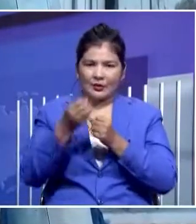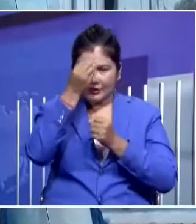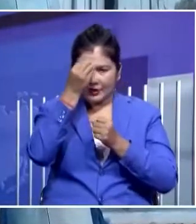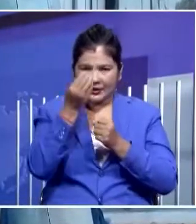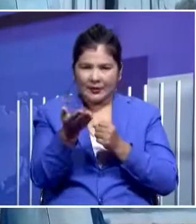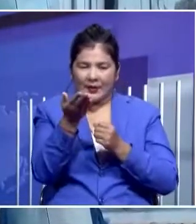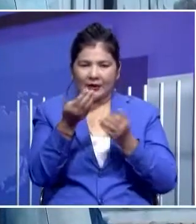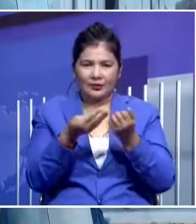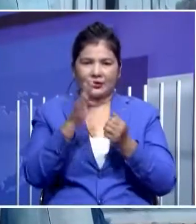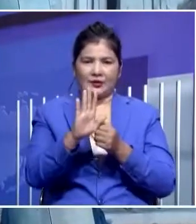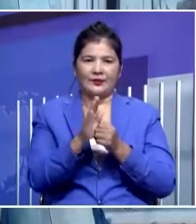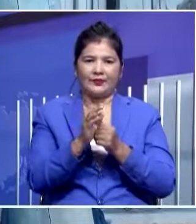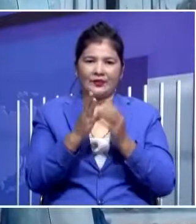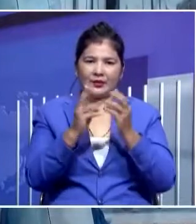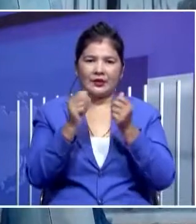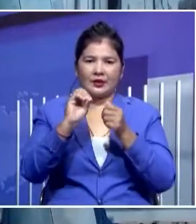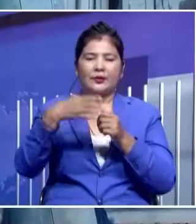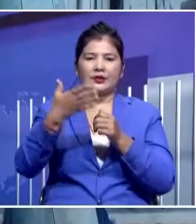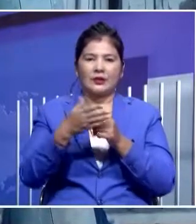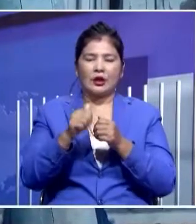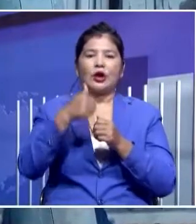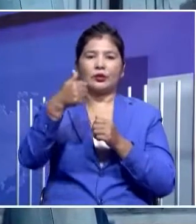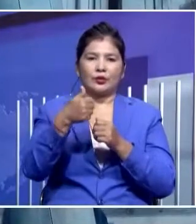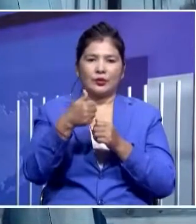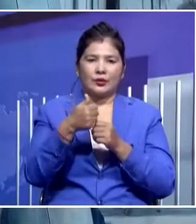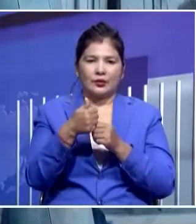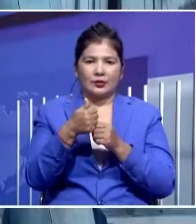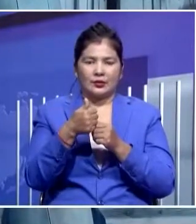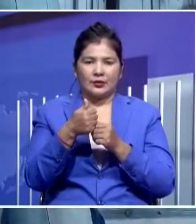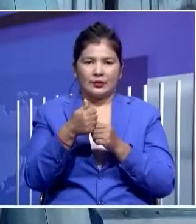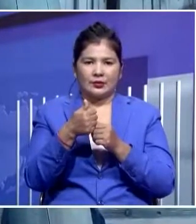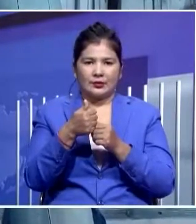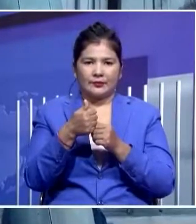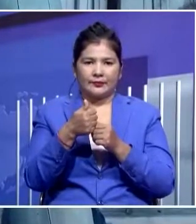दुर्गाजीको मूर्तिमा दशहरा बितिजाइ फेन अर्को थिमे